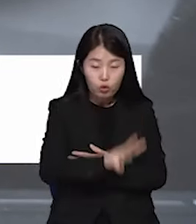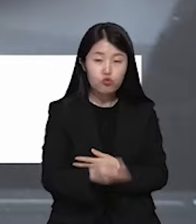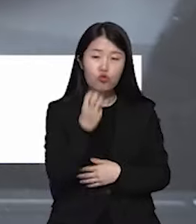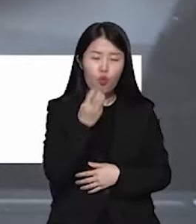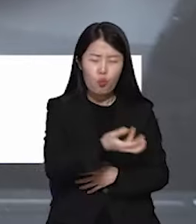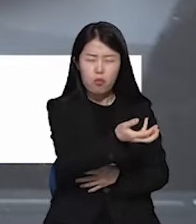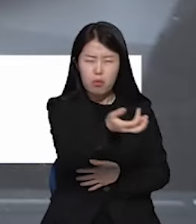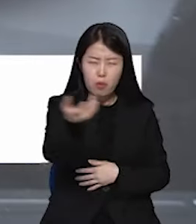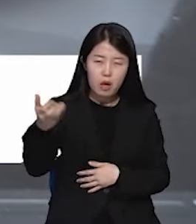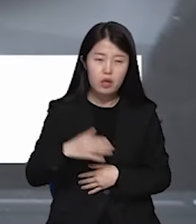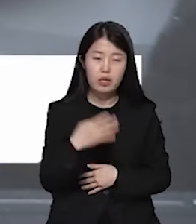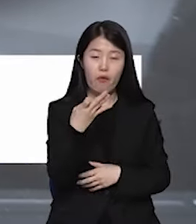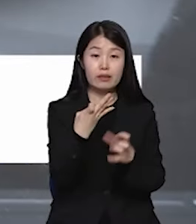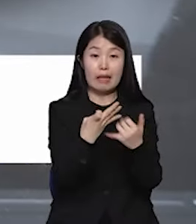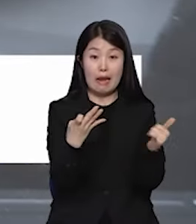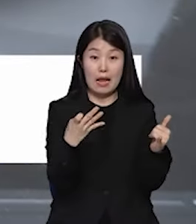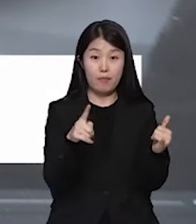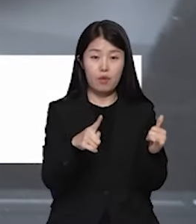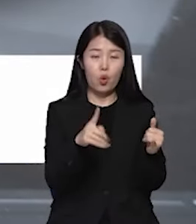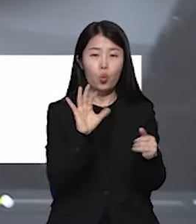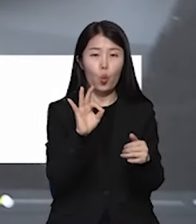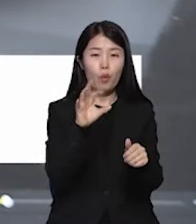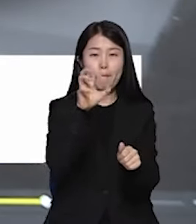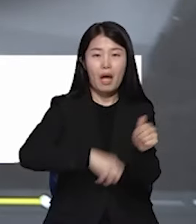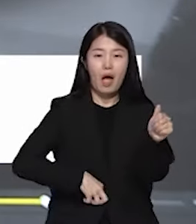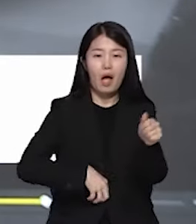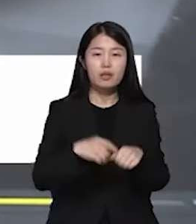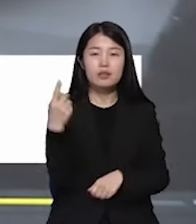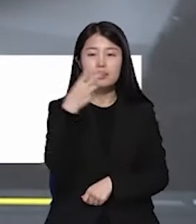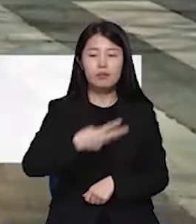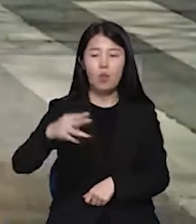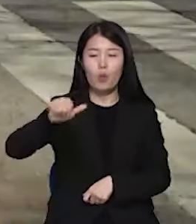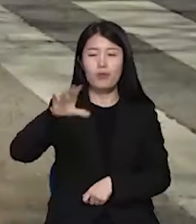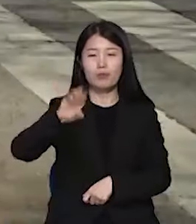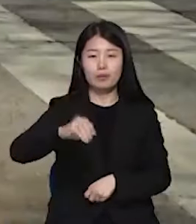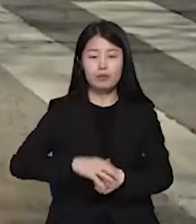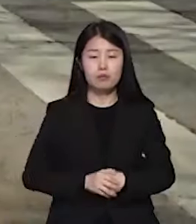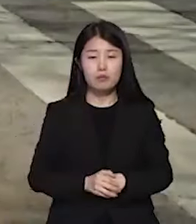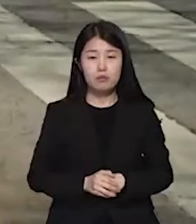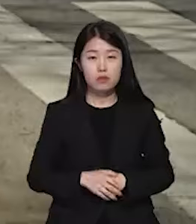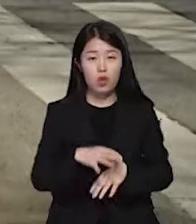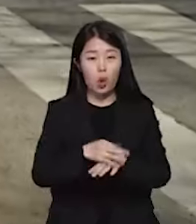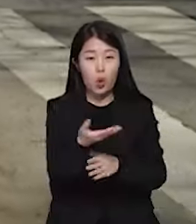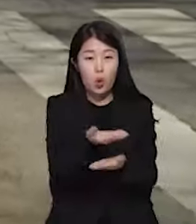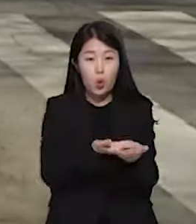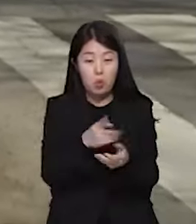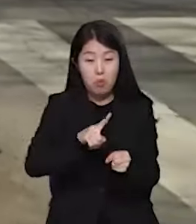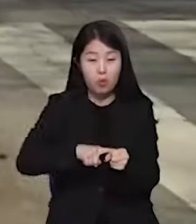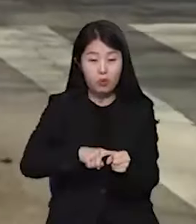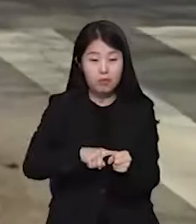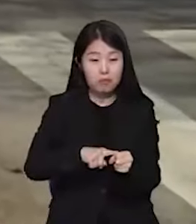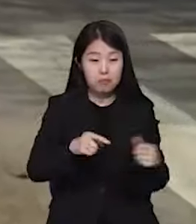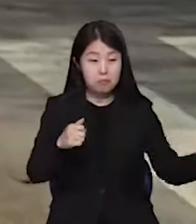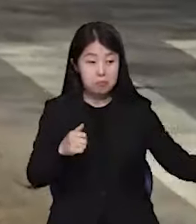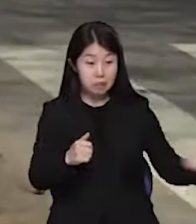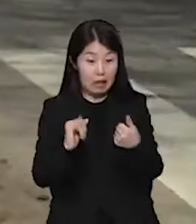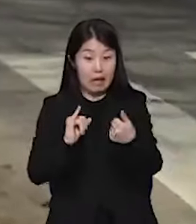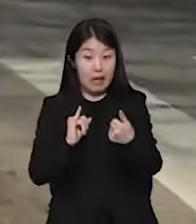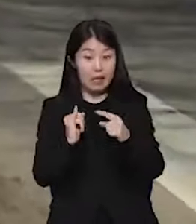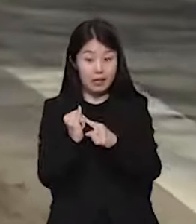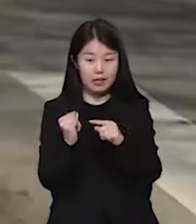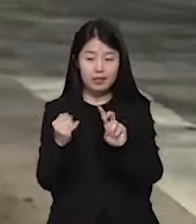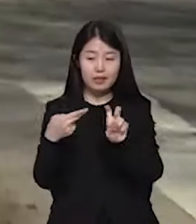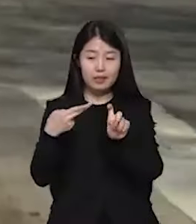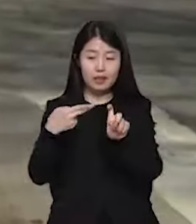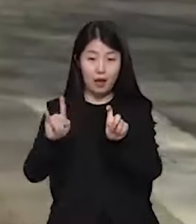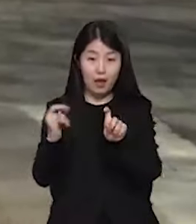남성 14명에게 뜯어낸 돈은 3,500만 원에 이릅니다. 조건 만남을 위해 나온 남성은 이곳에서 10대 여성을 자신의